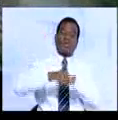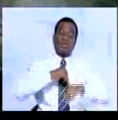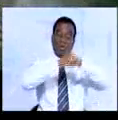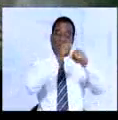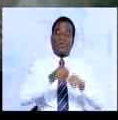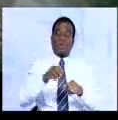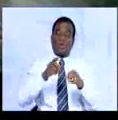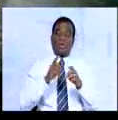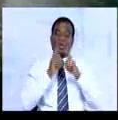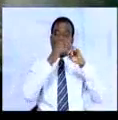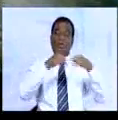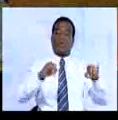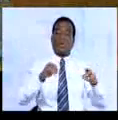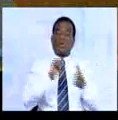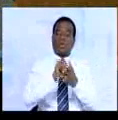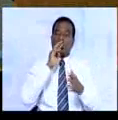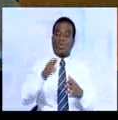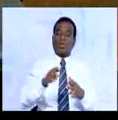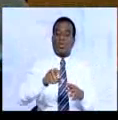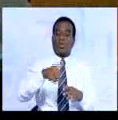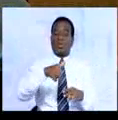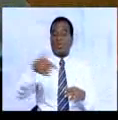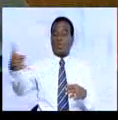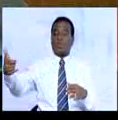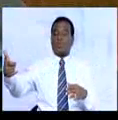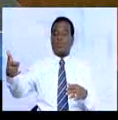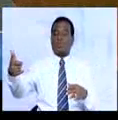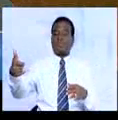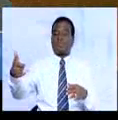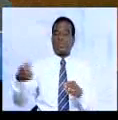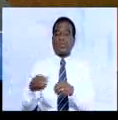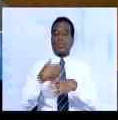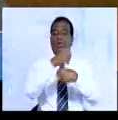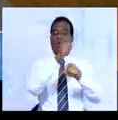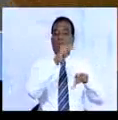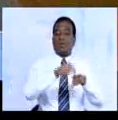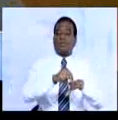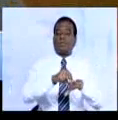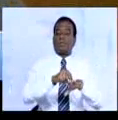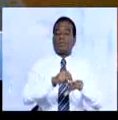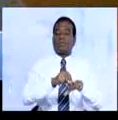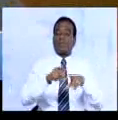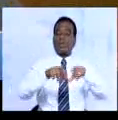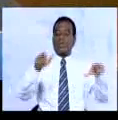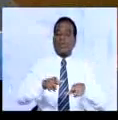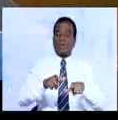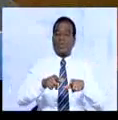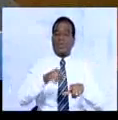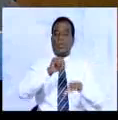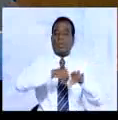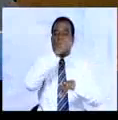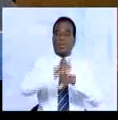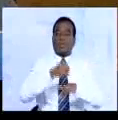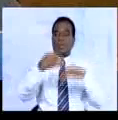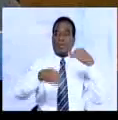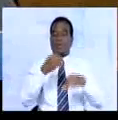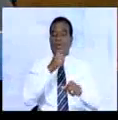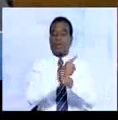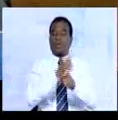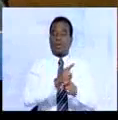des données personnelles. Ce sont, entre autres, la mise en place d'un cadre institutionnel et juridique pour garantir